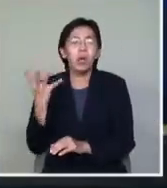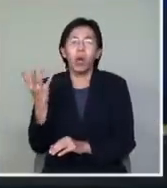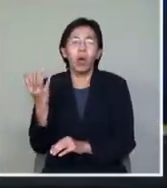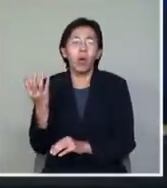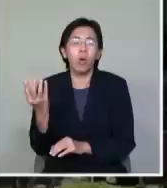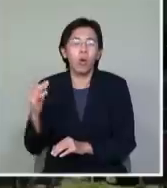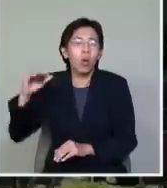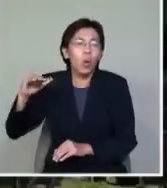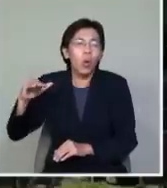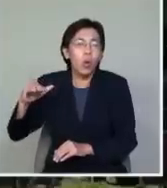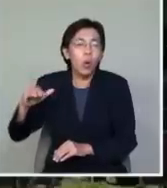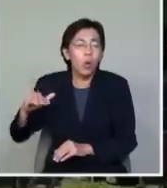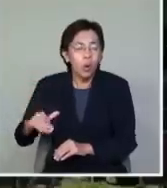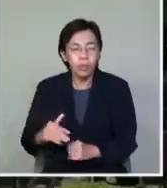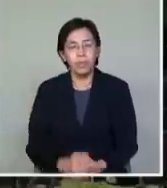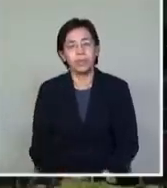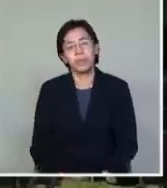ครับ